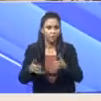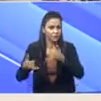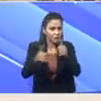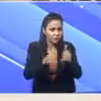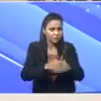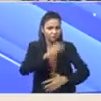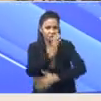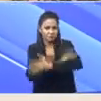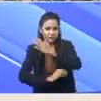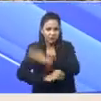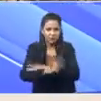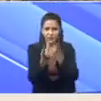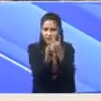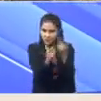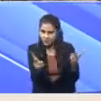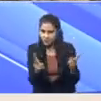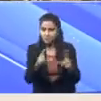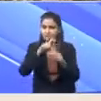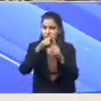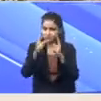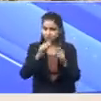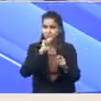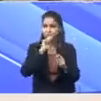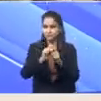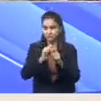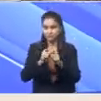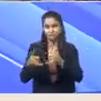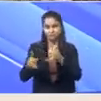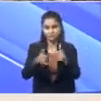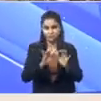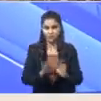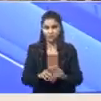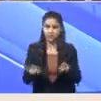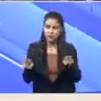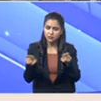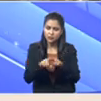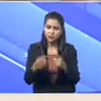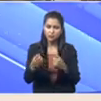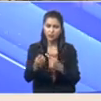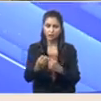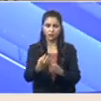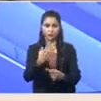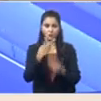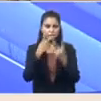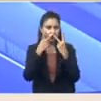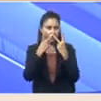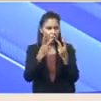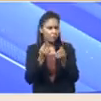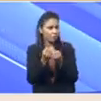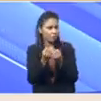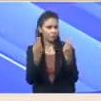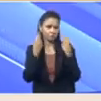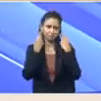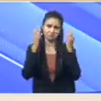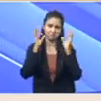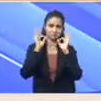जैसे पारंपरिक खेल खिलाए जा रहे हैं और इसका असर भी बहुत शानदार